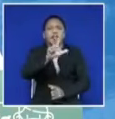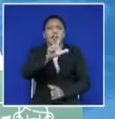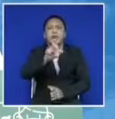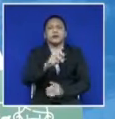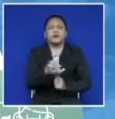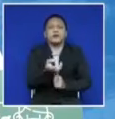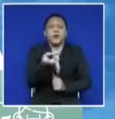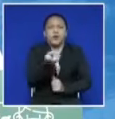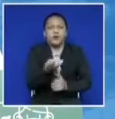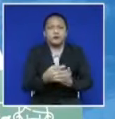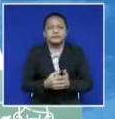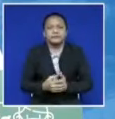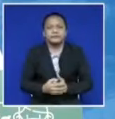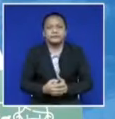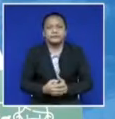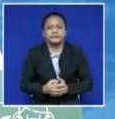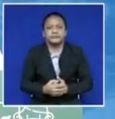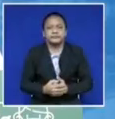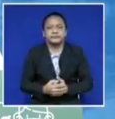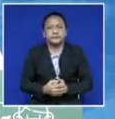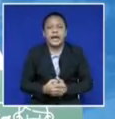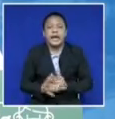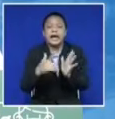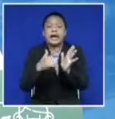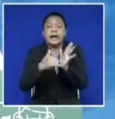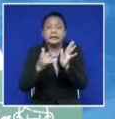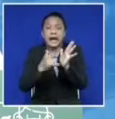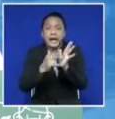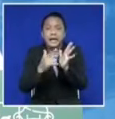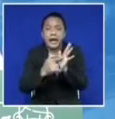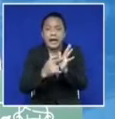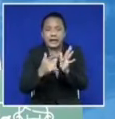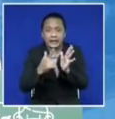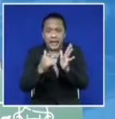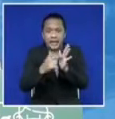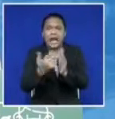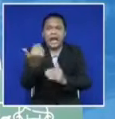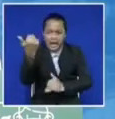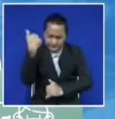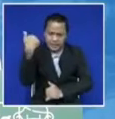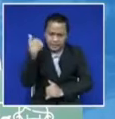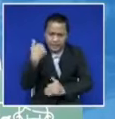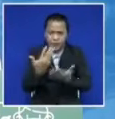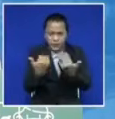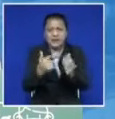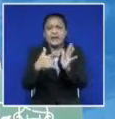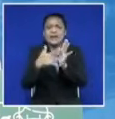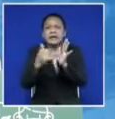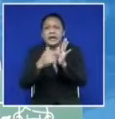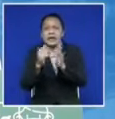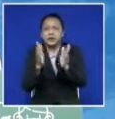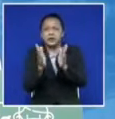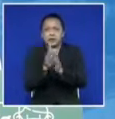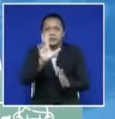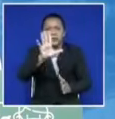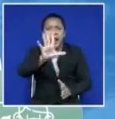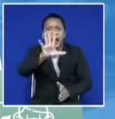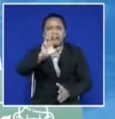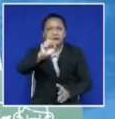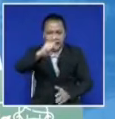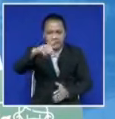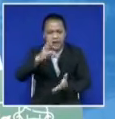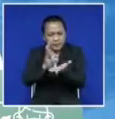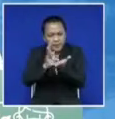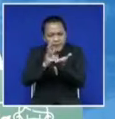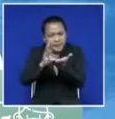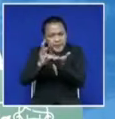แล้วก็สำหรับเรื่องยานี่ก็ยืนยันว่ามีพร้อมนะครับขณะนี้ยังมียาอยู่ 500,000 กว่าเม็ดนะครับน